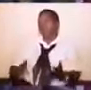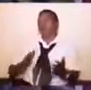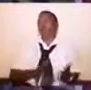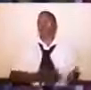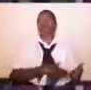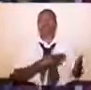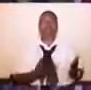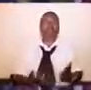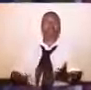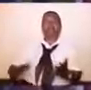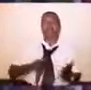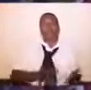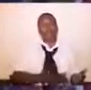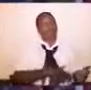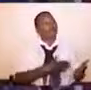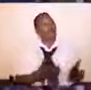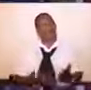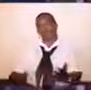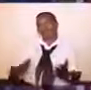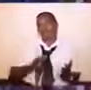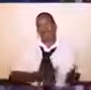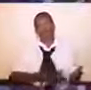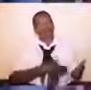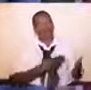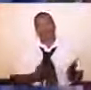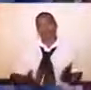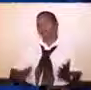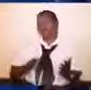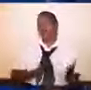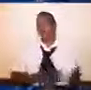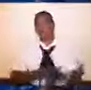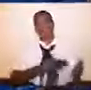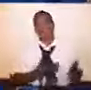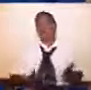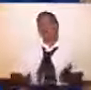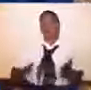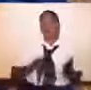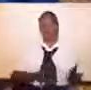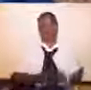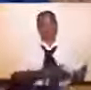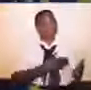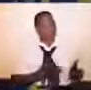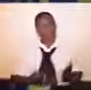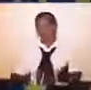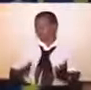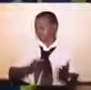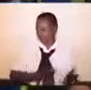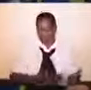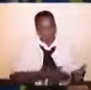inenjikalila fie, muli mwe Yesu. Nangu pinsange,